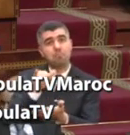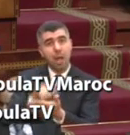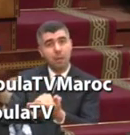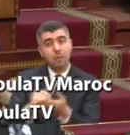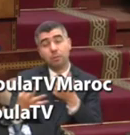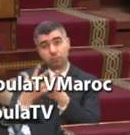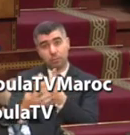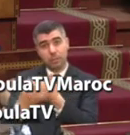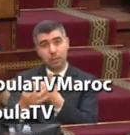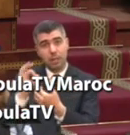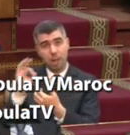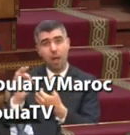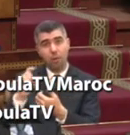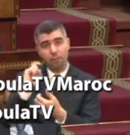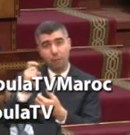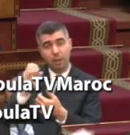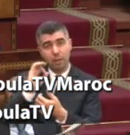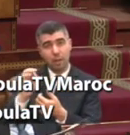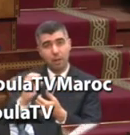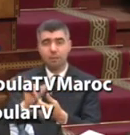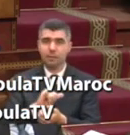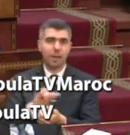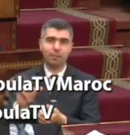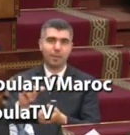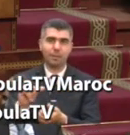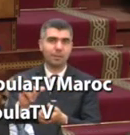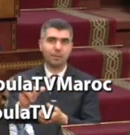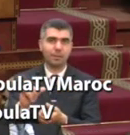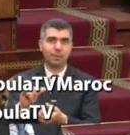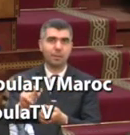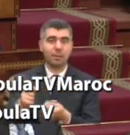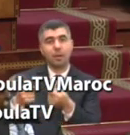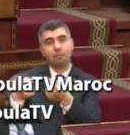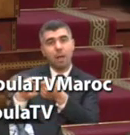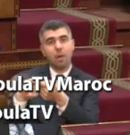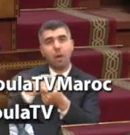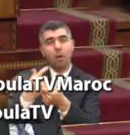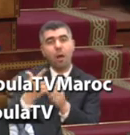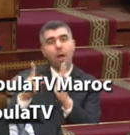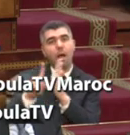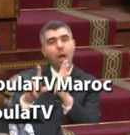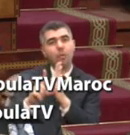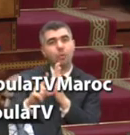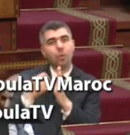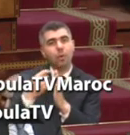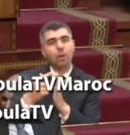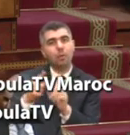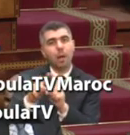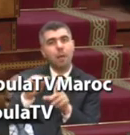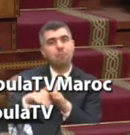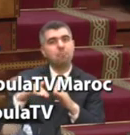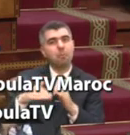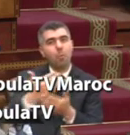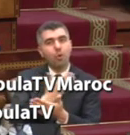نقتطعوا اجباريا من الاجر ديالو. هذا هو اللي خلى القانون حبيس بالغرفة الثانية كنظن.